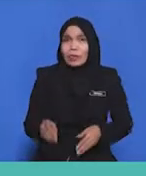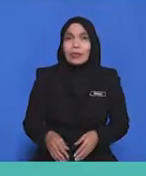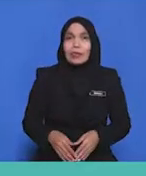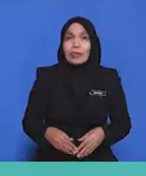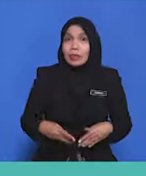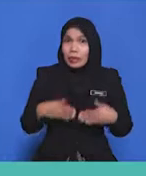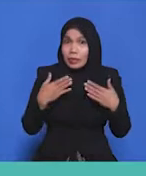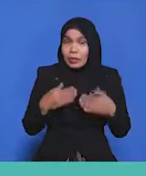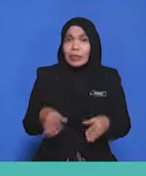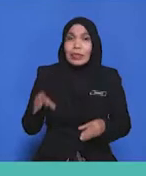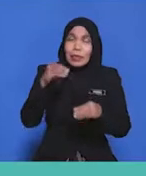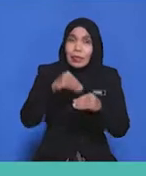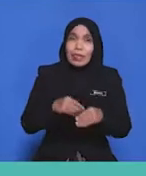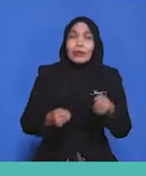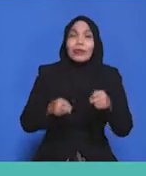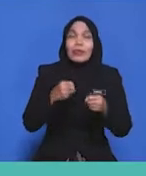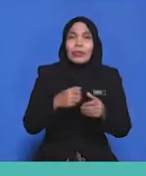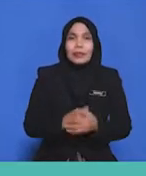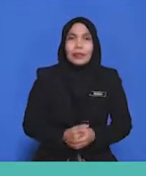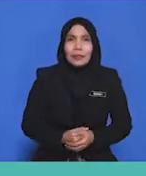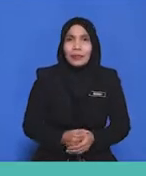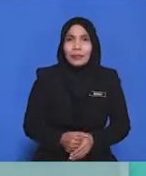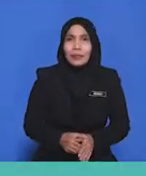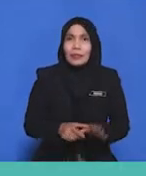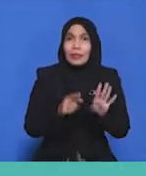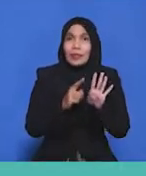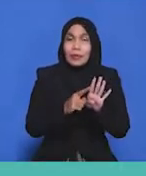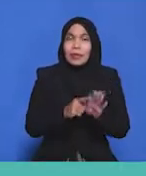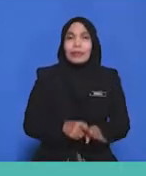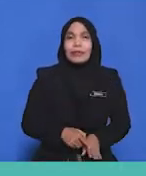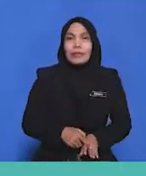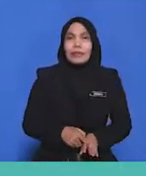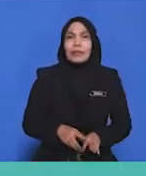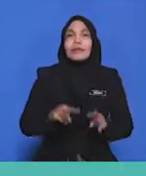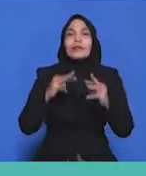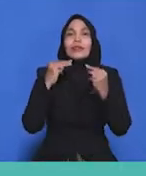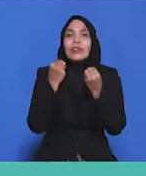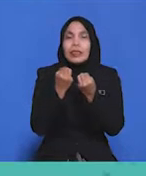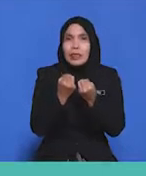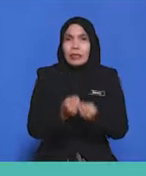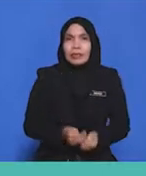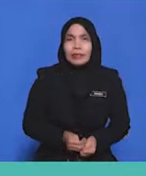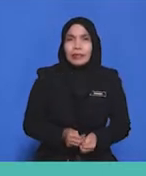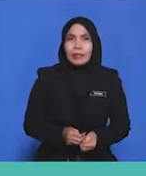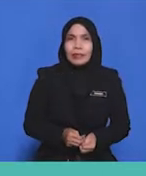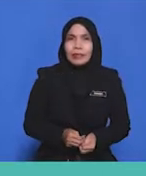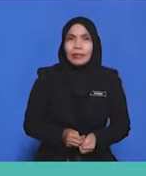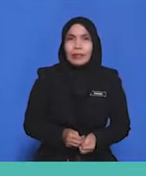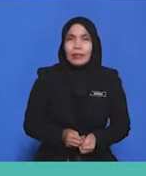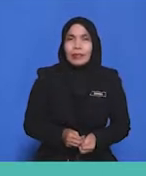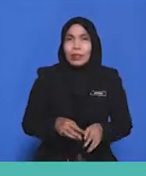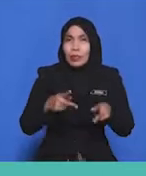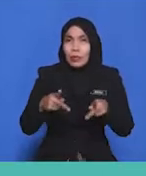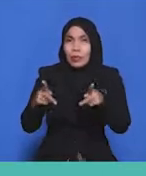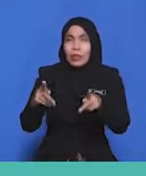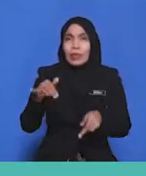Seterusnya, ejen yang keempat ialah ejen komuniti. Peluang yang diwujudkan dalam